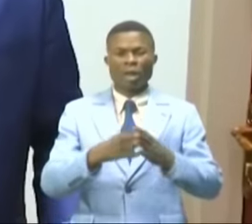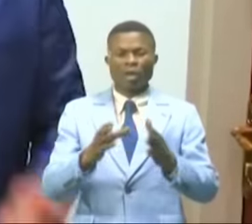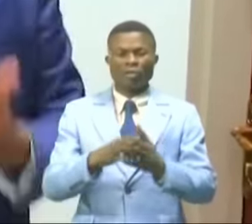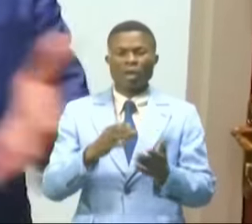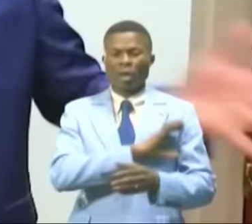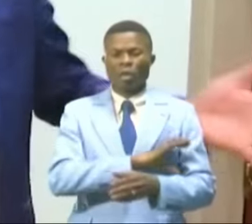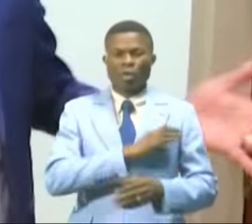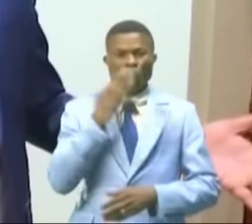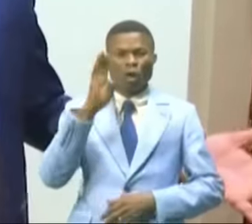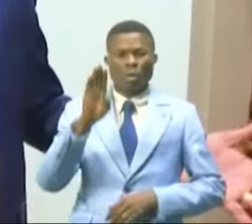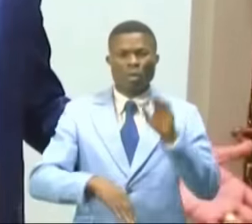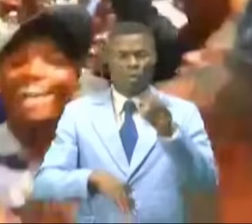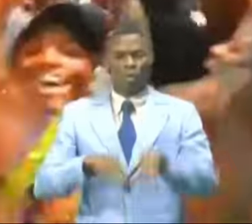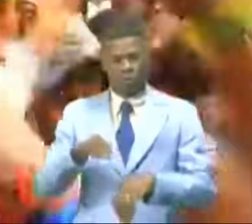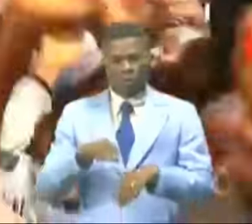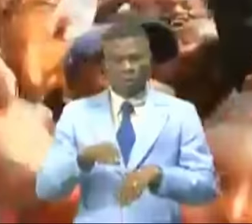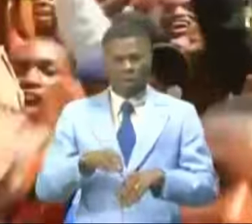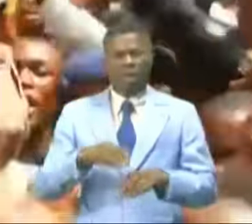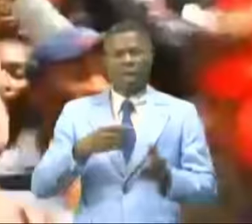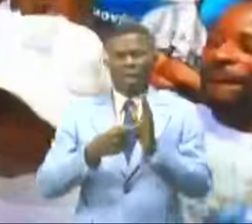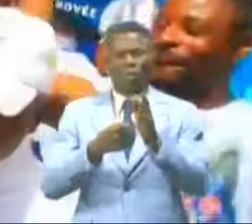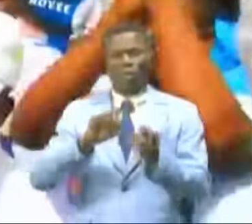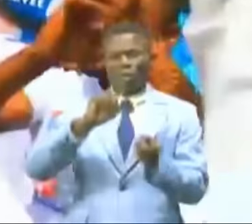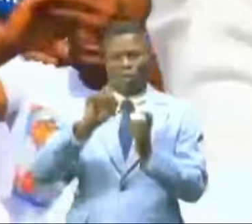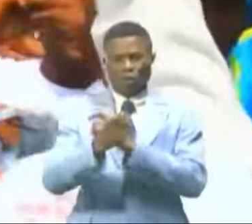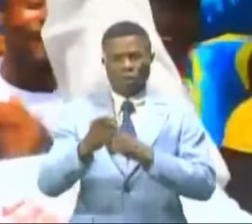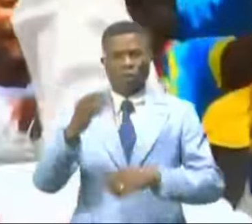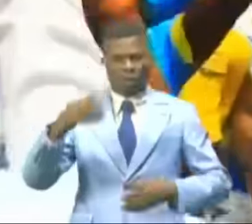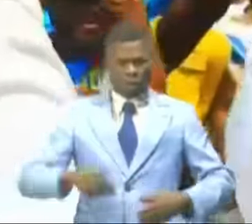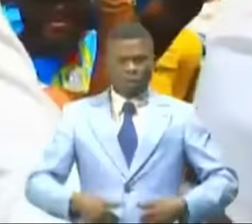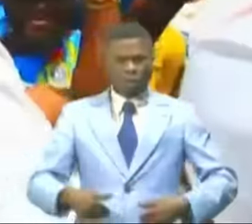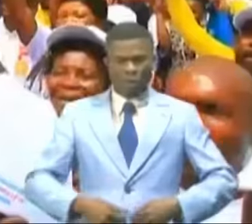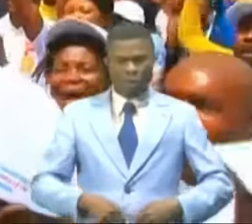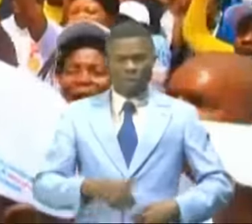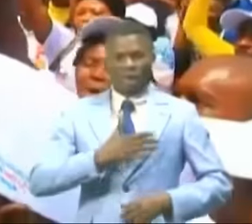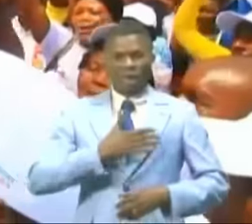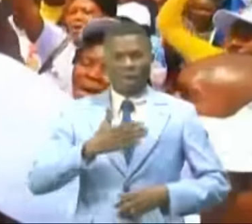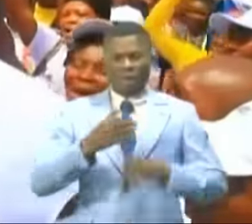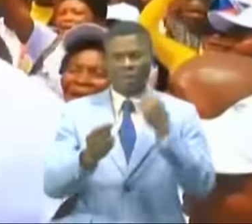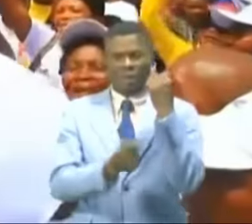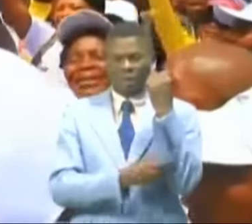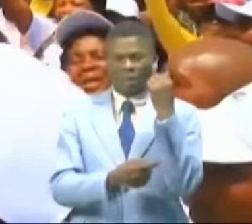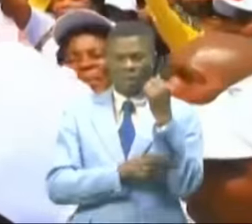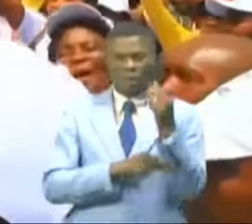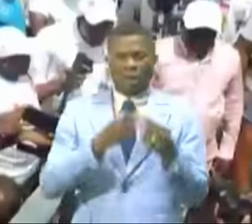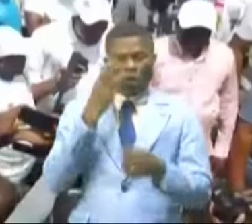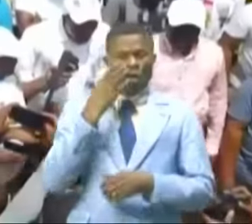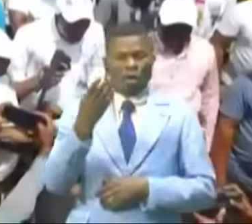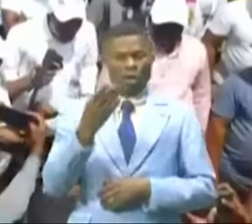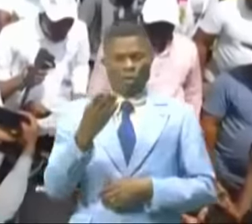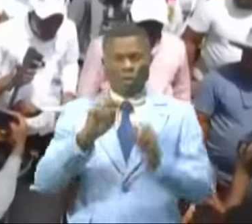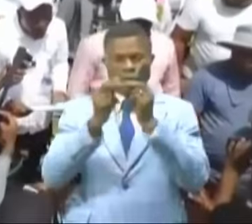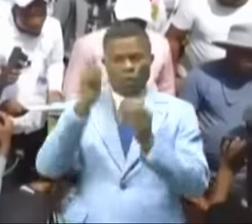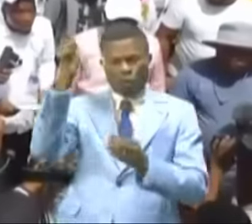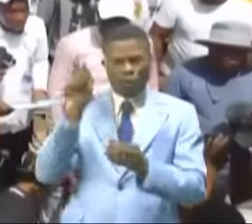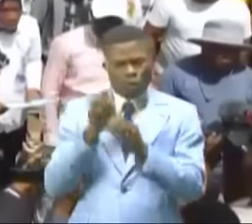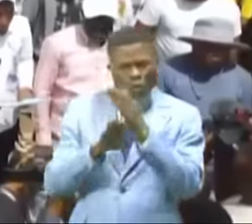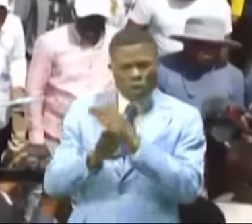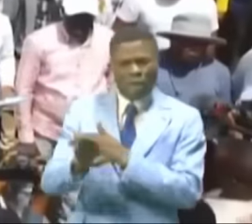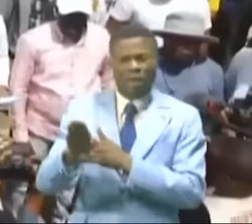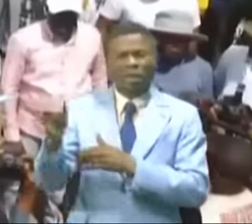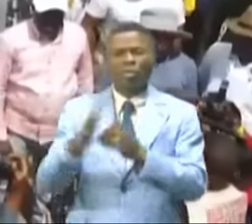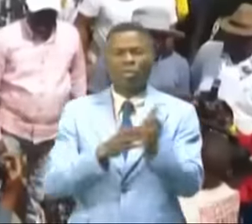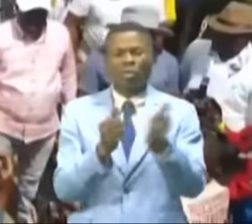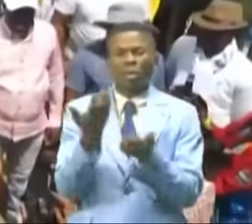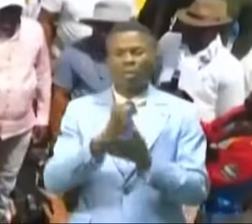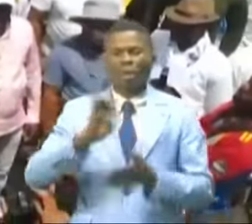antivaleurs en proposant une alternative aux jeunes souvent tentés par les aventures de groupes armés dans la partie est